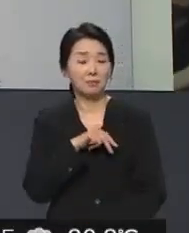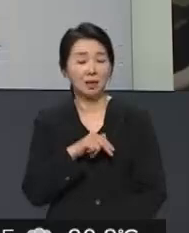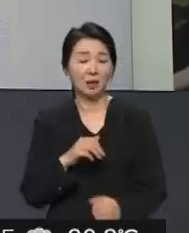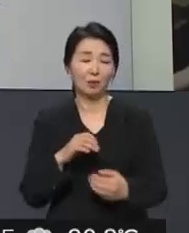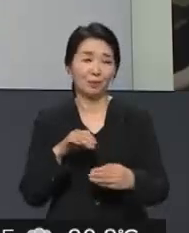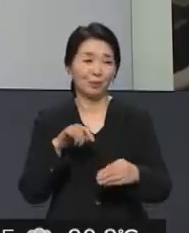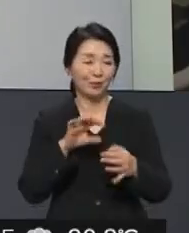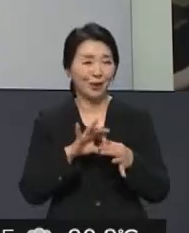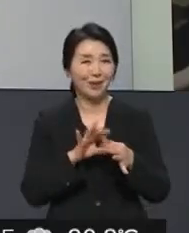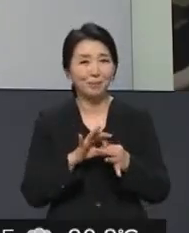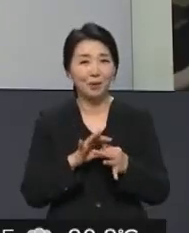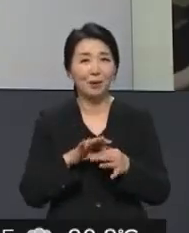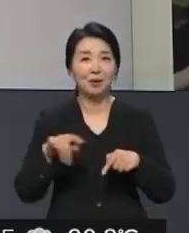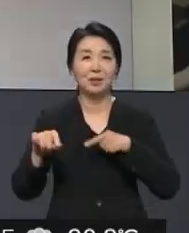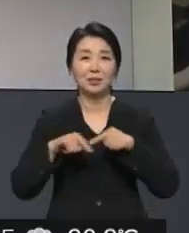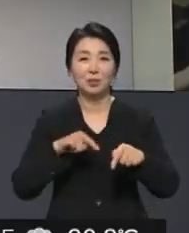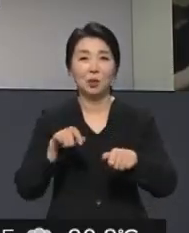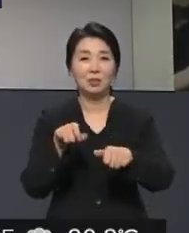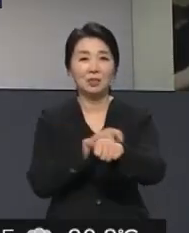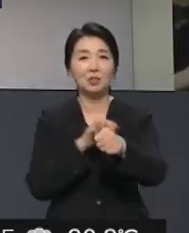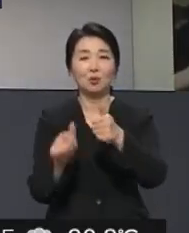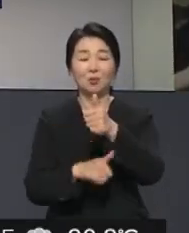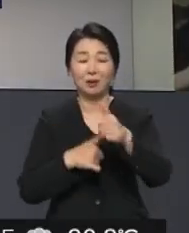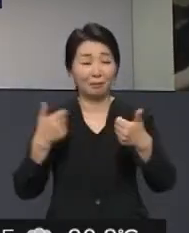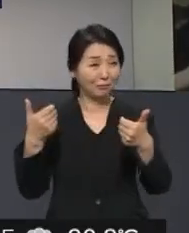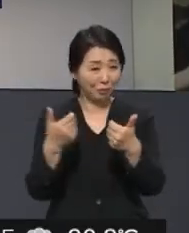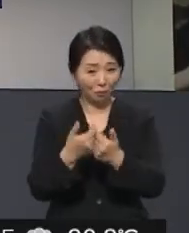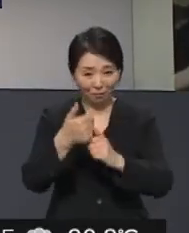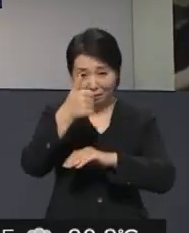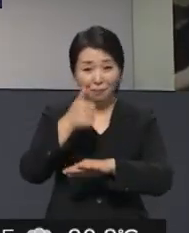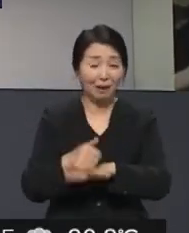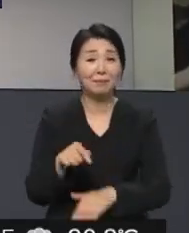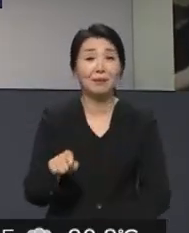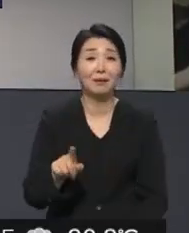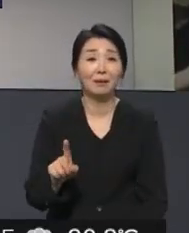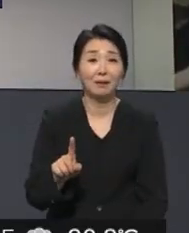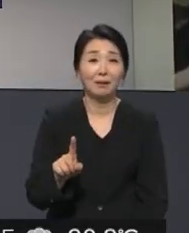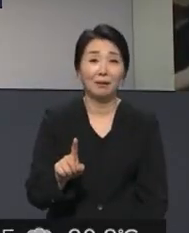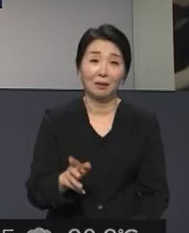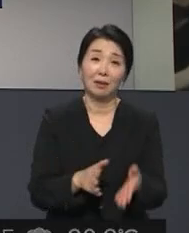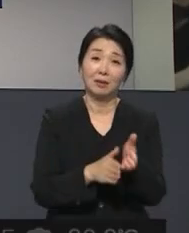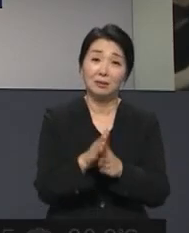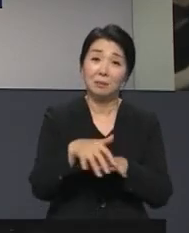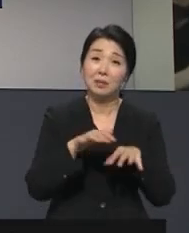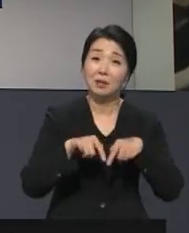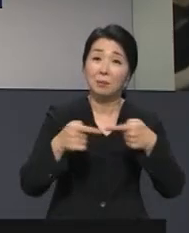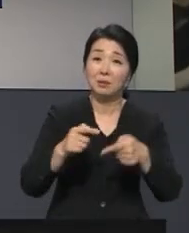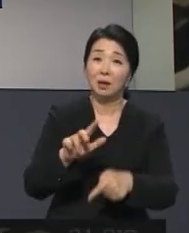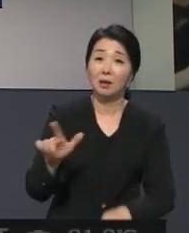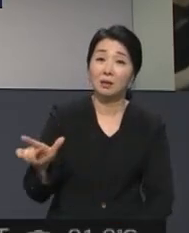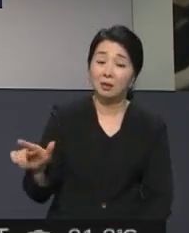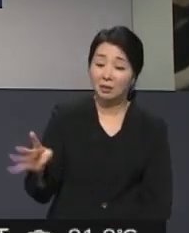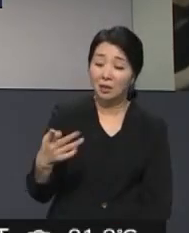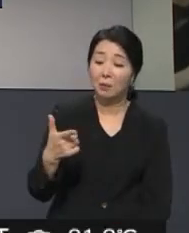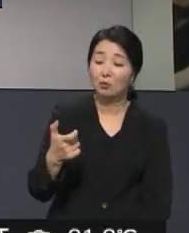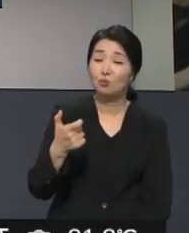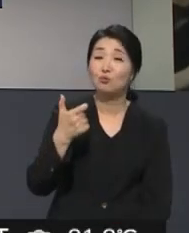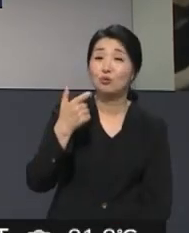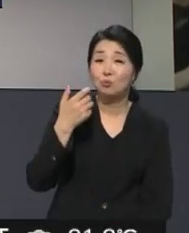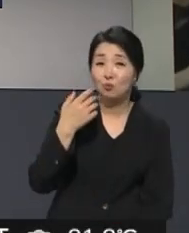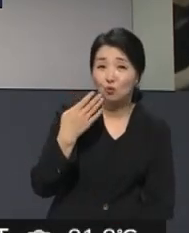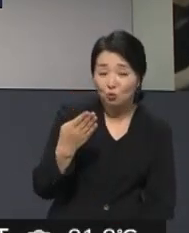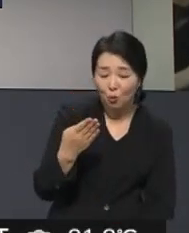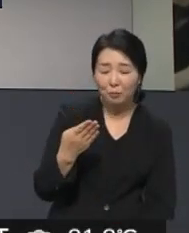하는 정계특위에서는 정반대의 결과가 나왔습니다. 시민참여단 469명이 수기 과정을 거친